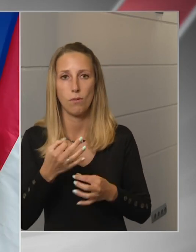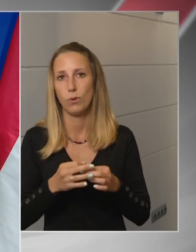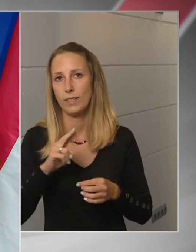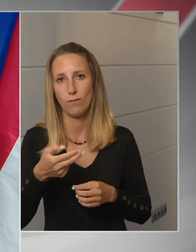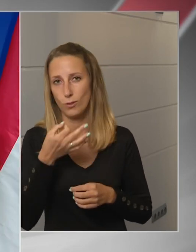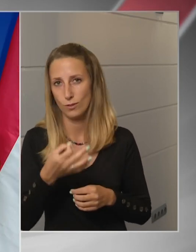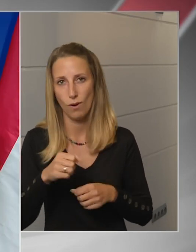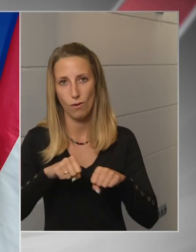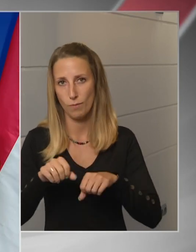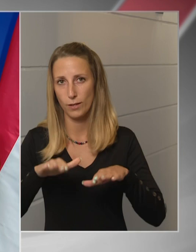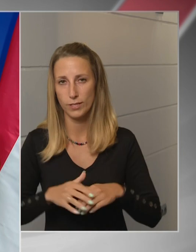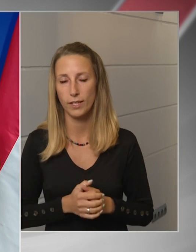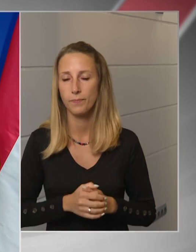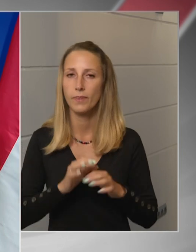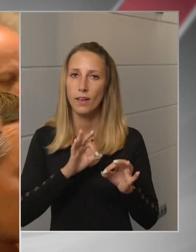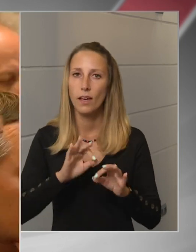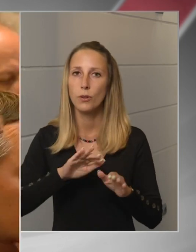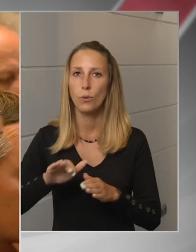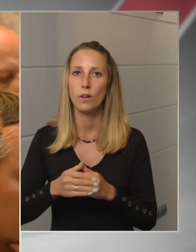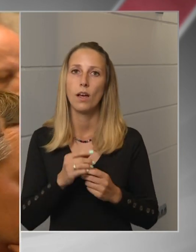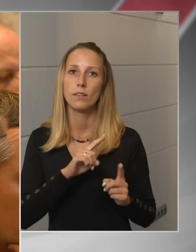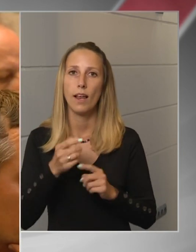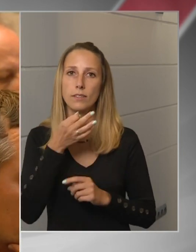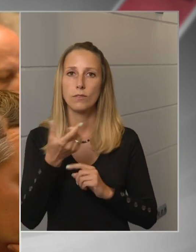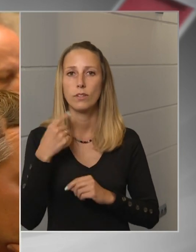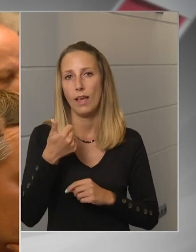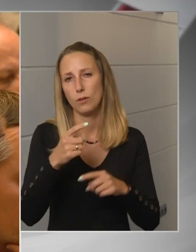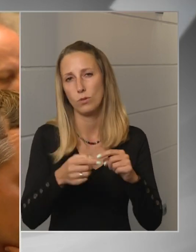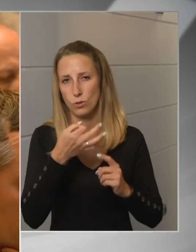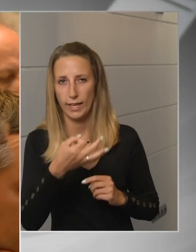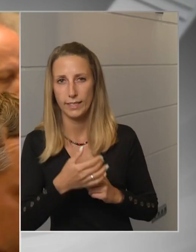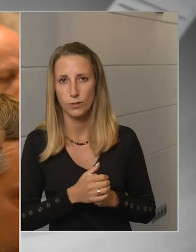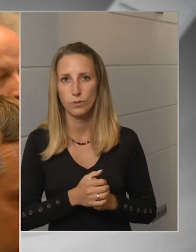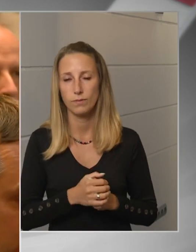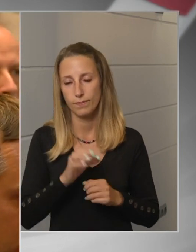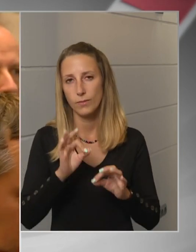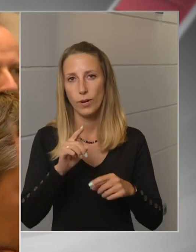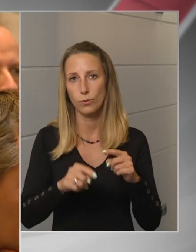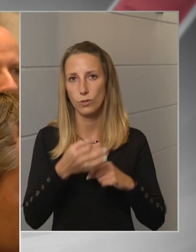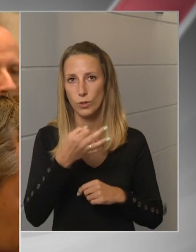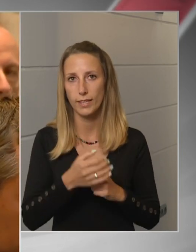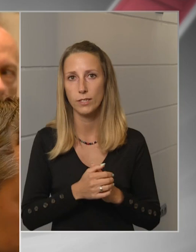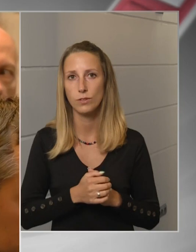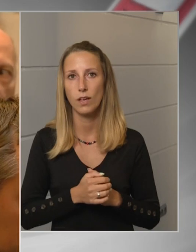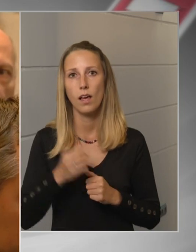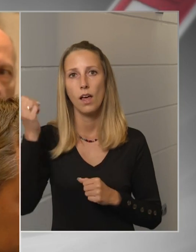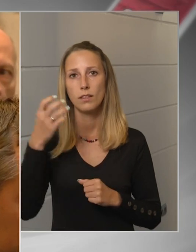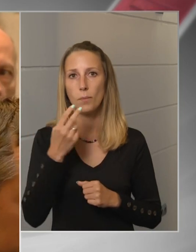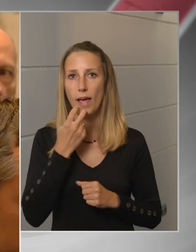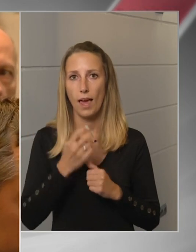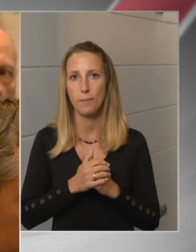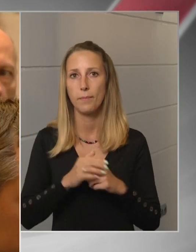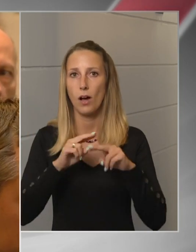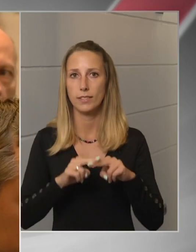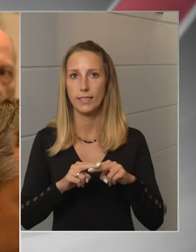szó a kormányülésen. Jó, és akkor talán szó volt... Jó, utolsó kérdés, hogy napelemek, azt